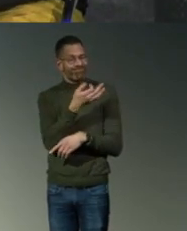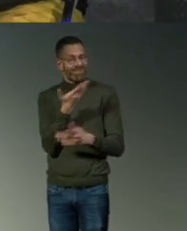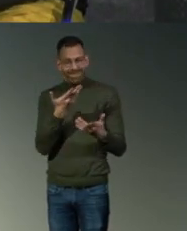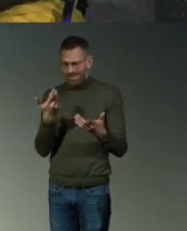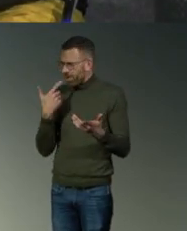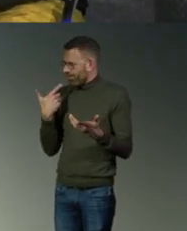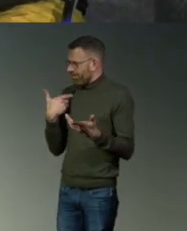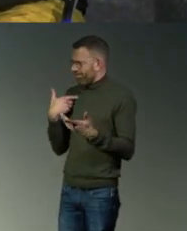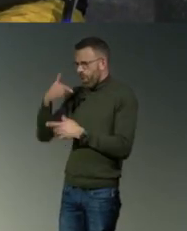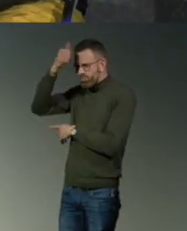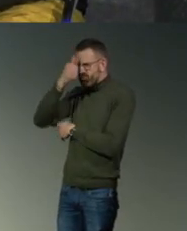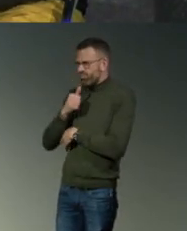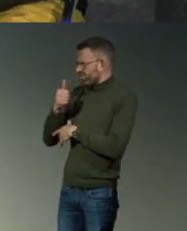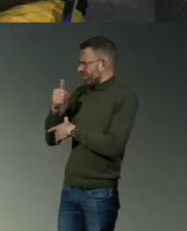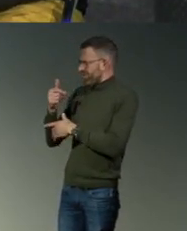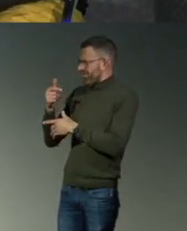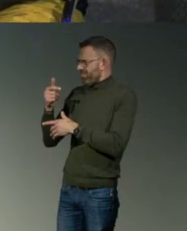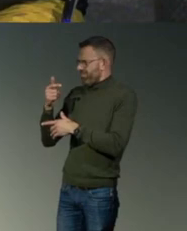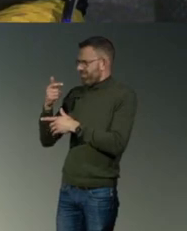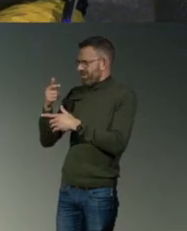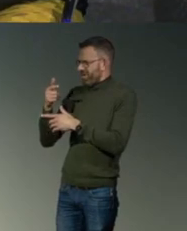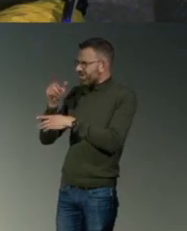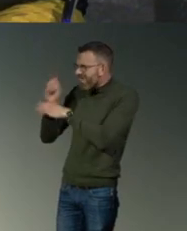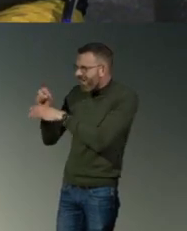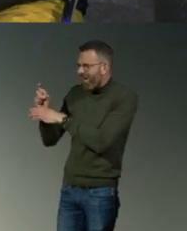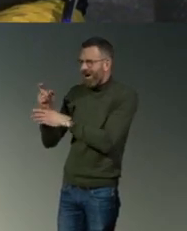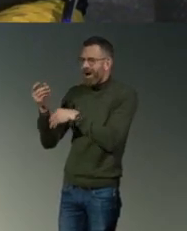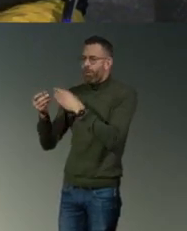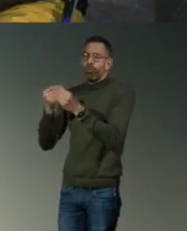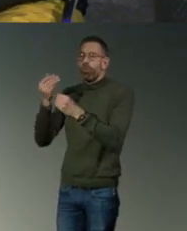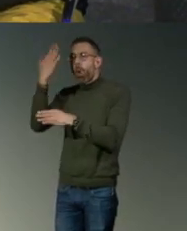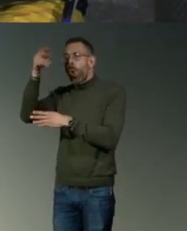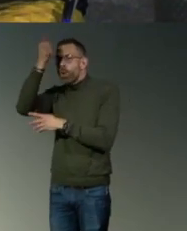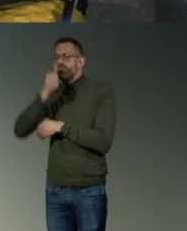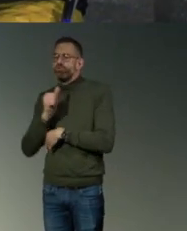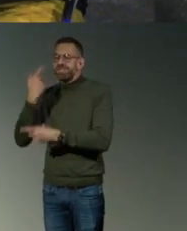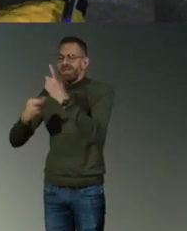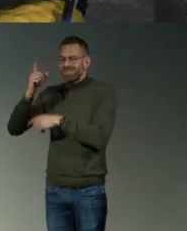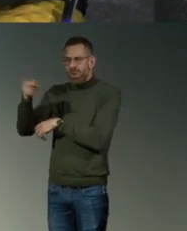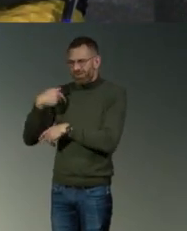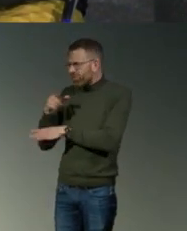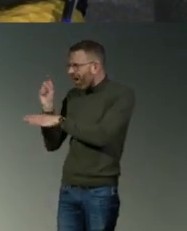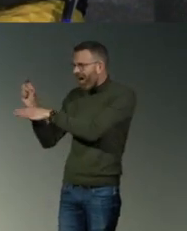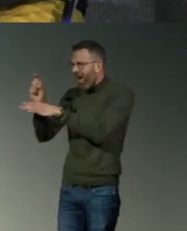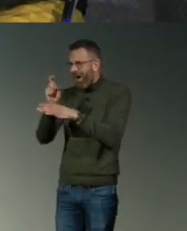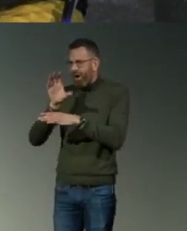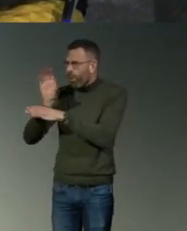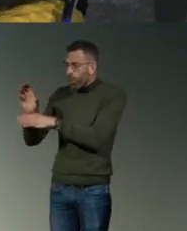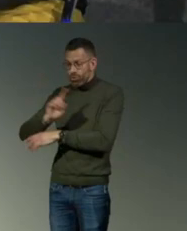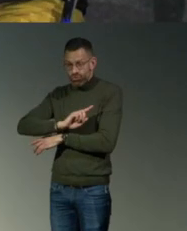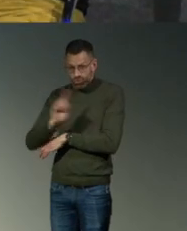un rapport offensif par rapport au musée des Confluences, au musée d'histoire naturelle. Il y a quand même une